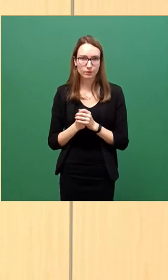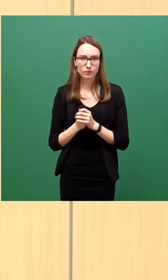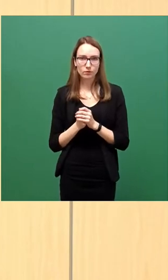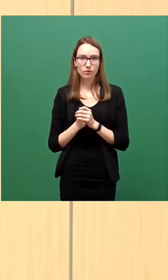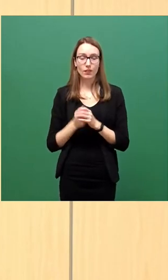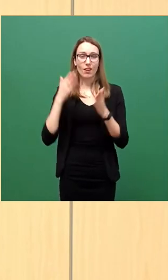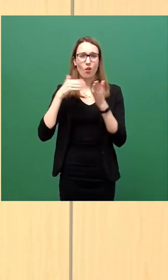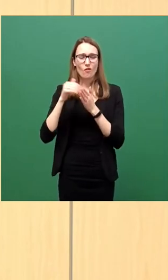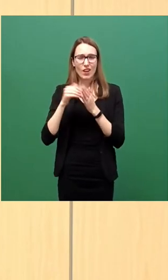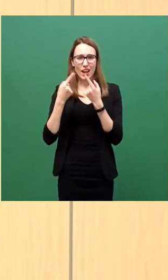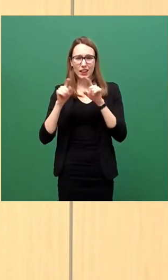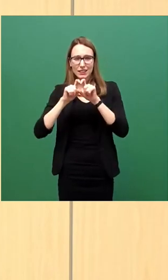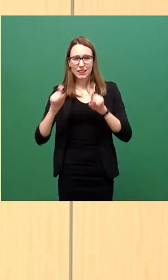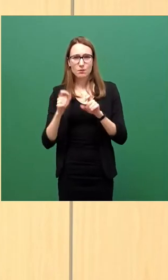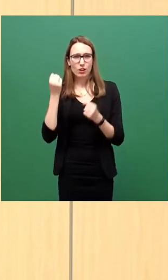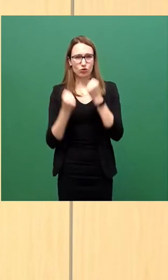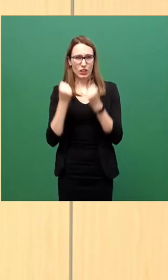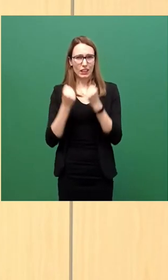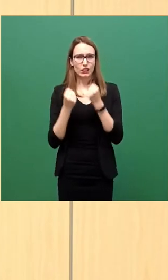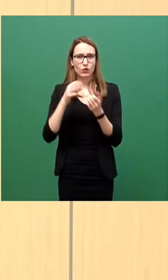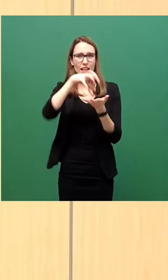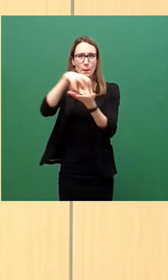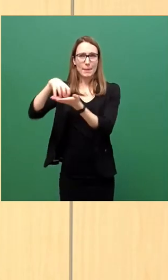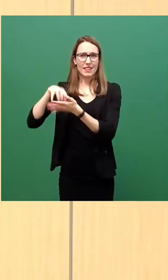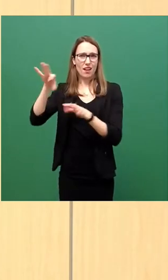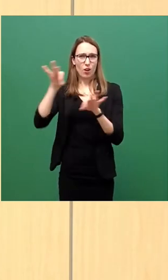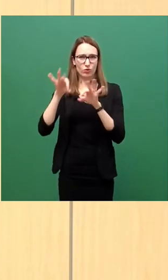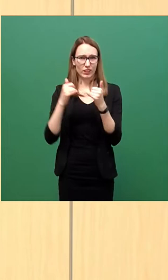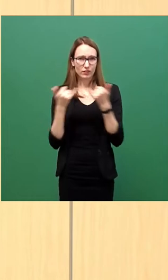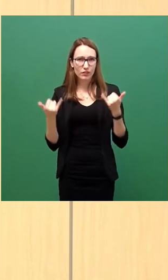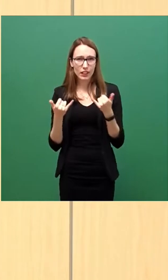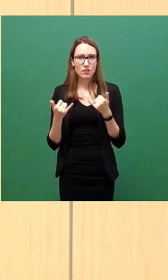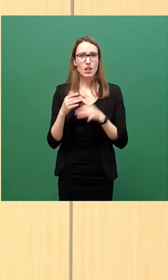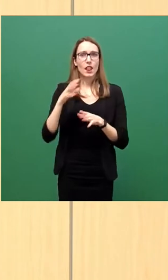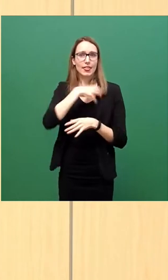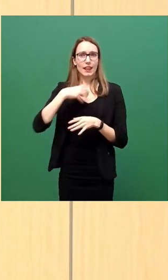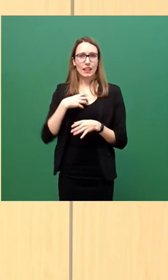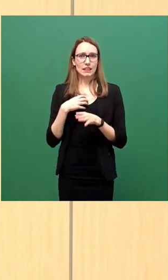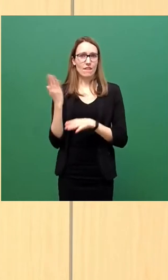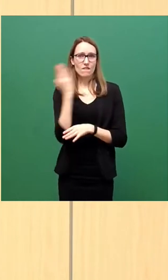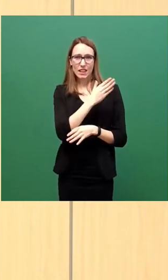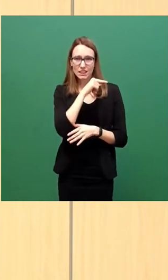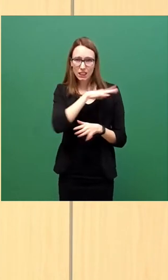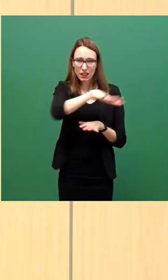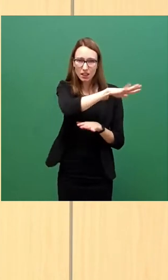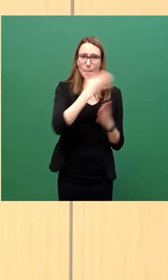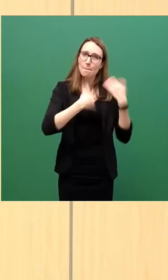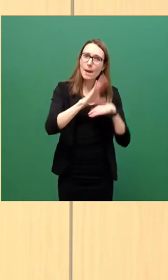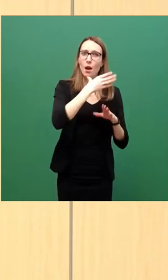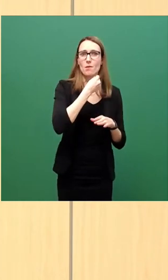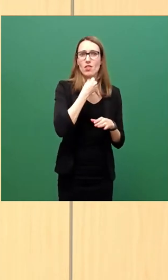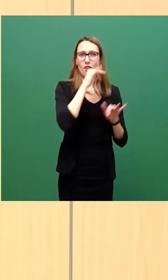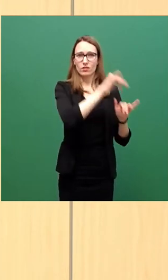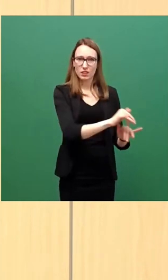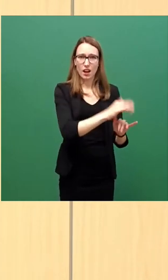ist die Auswahl des Gebietes. Im Hochland und im Dresdner Westen liegt viel vordringlicher Bedarf an verbesserter